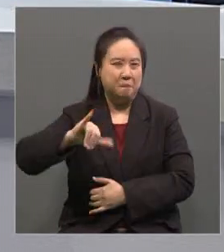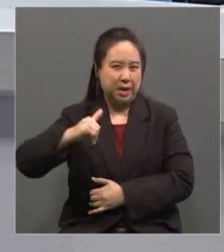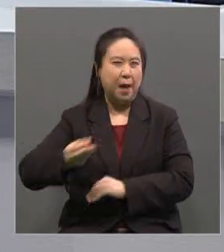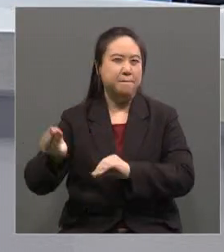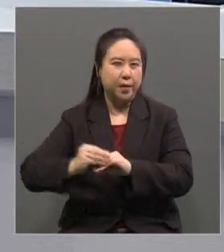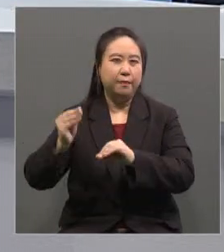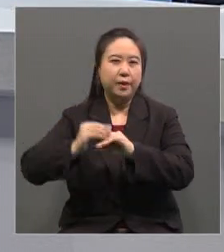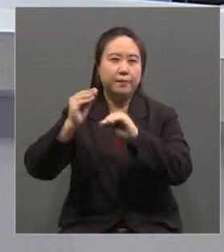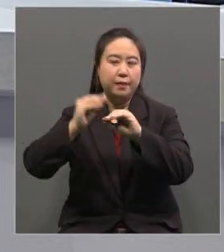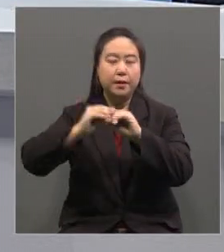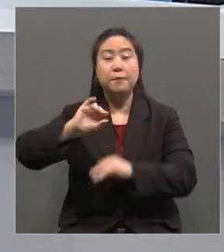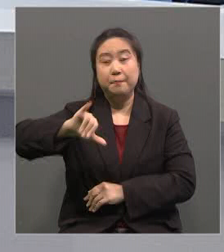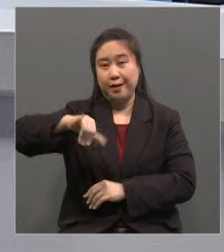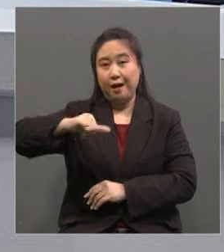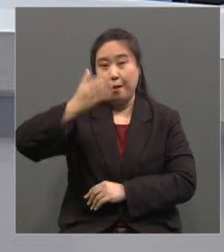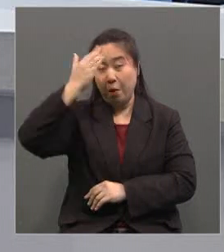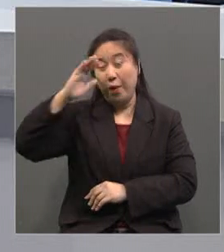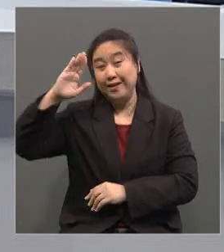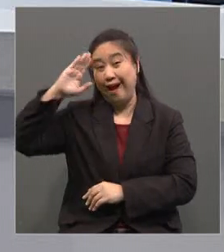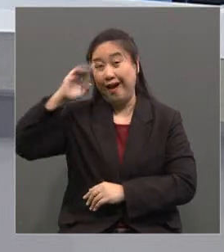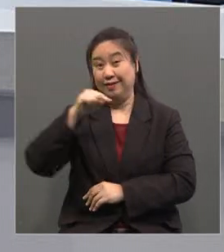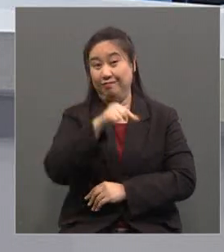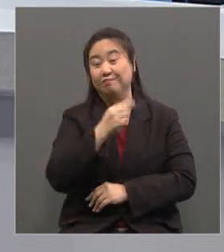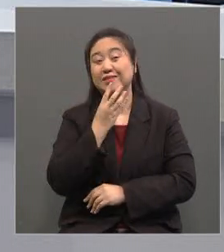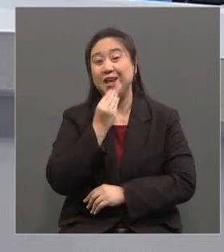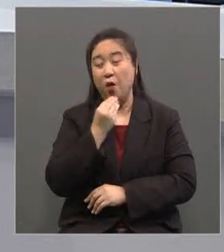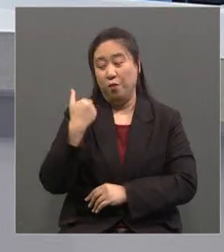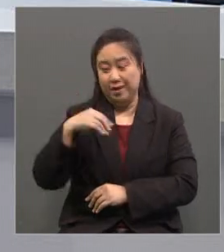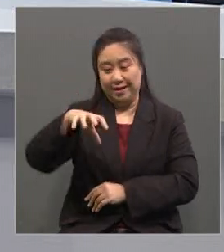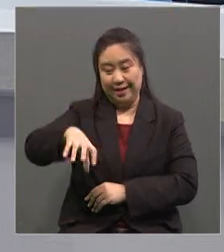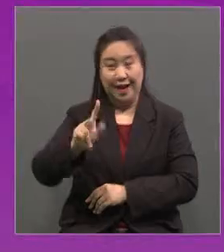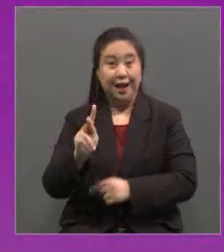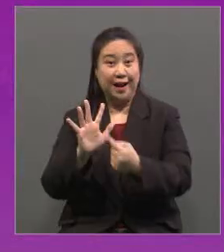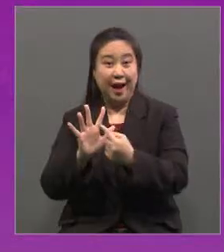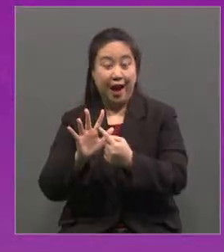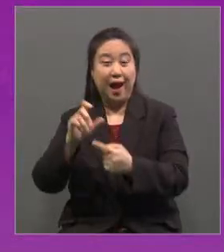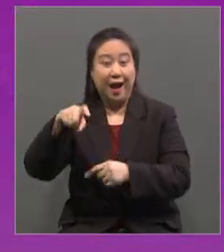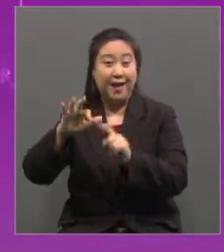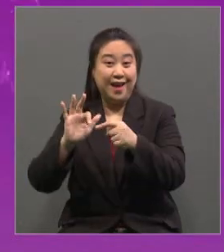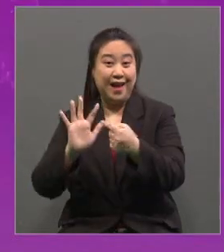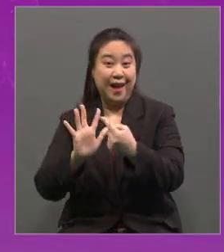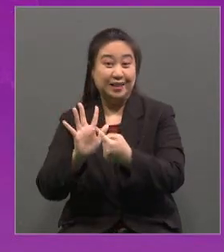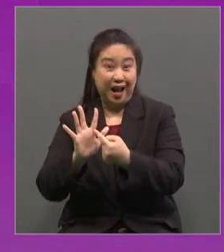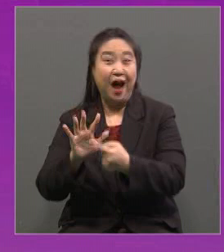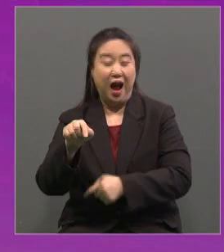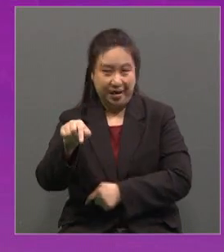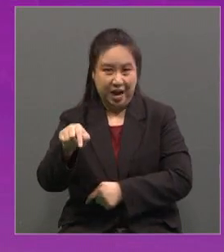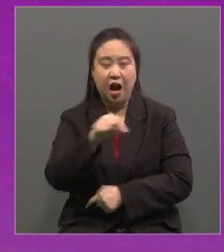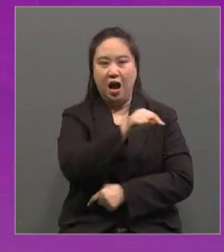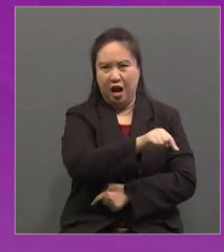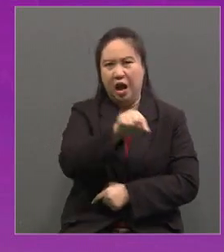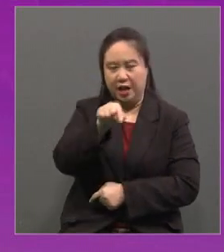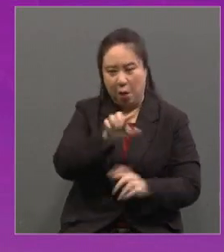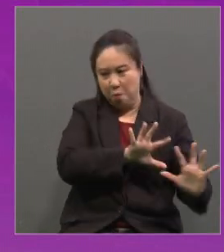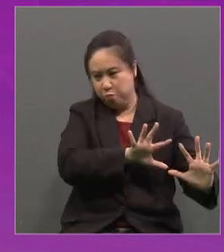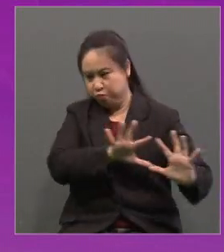ความรุนแรงขึ้นอีกนะคะเพราะว่าทางกองทัพอิสราเอลเนี่ยเขามีการปิดล้อเมืองกาซ่าซิตี้ถือว่าเป็นเมืองใหญ่ในฉนวนกาซ่าค่ะเพื่อที่จะ